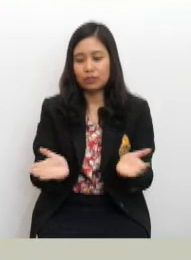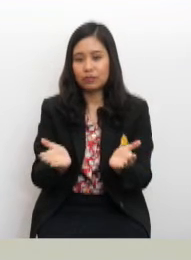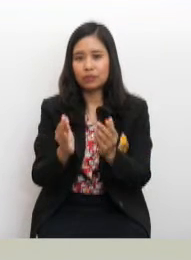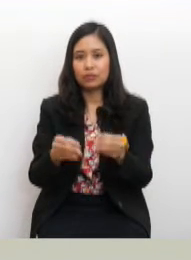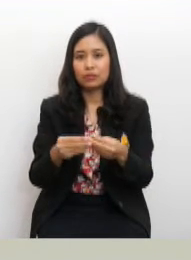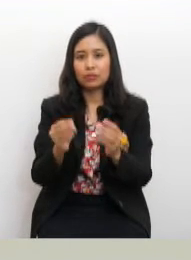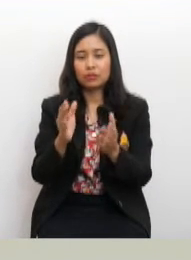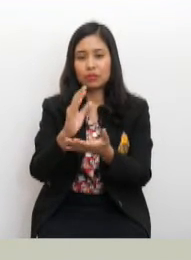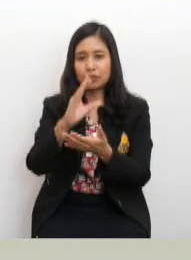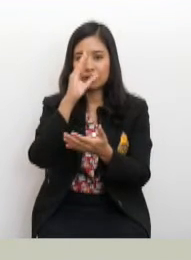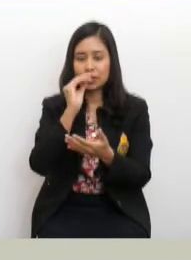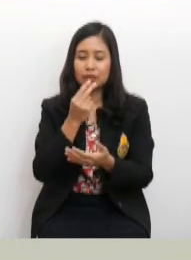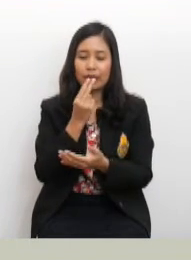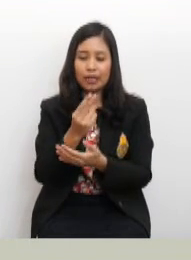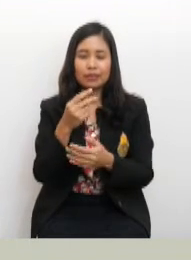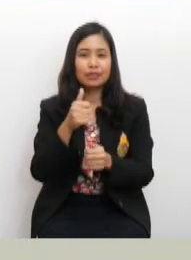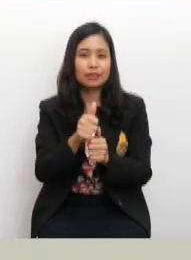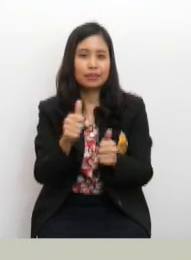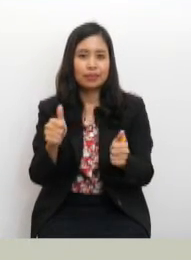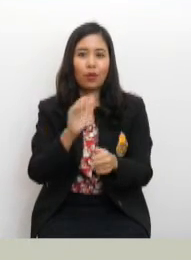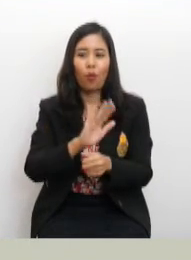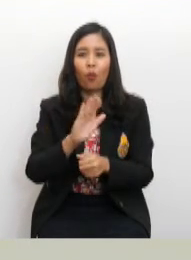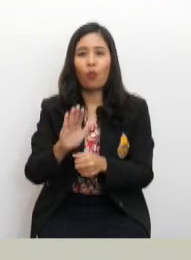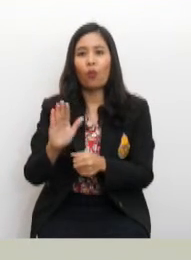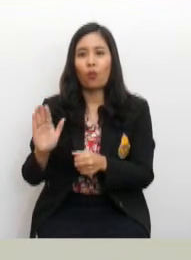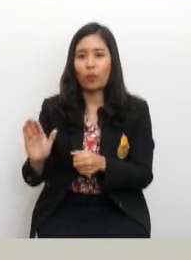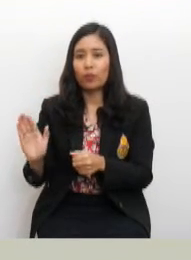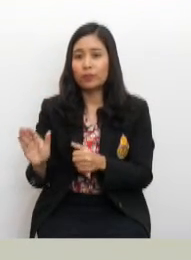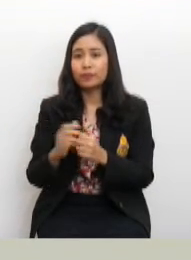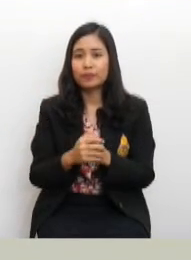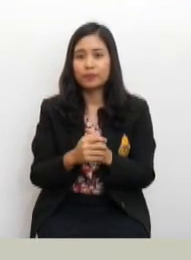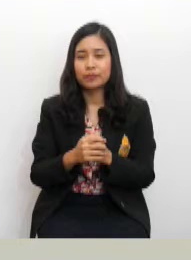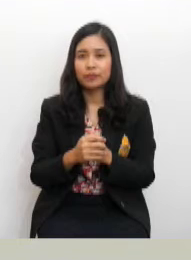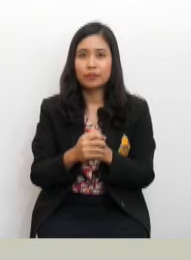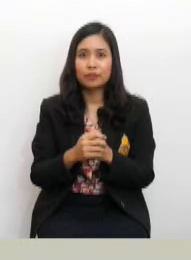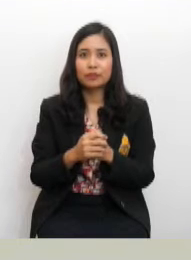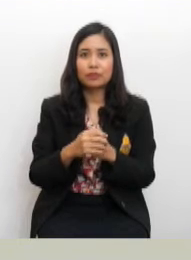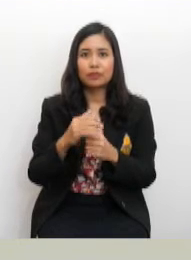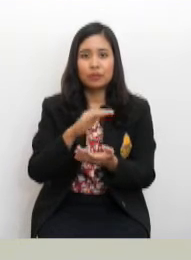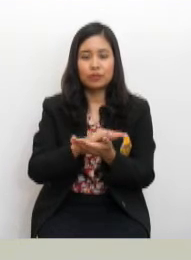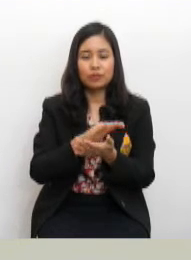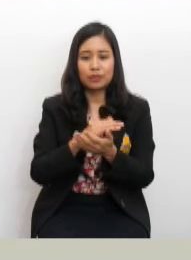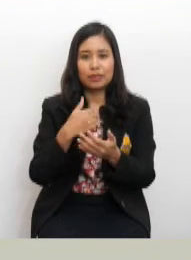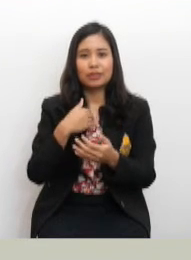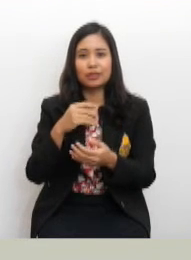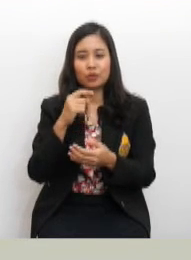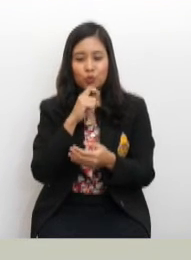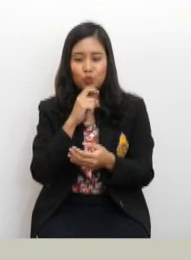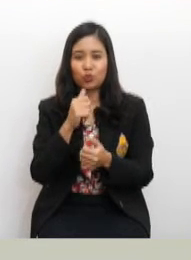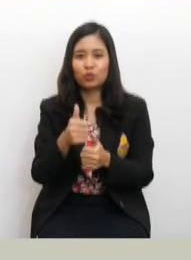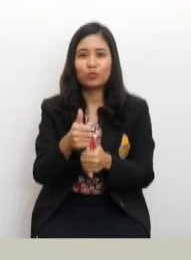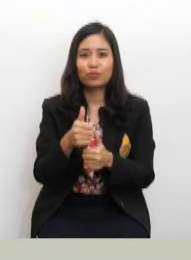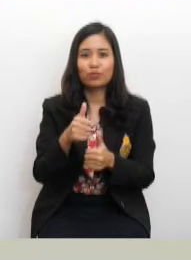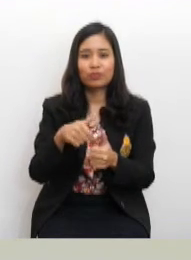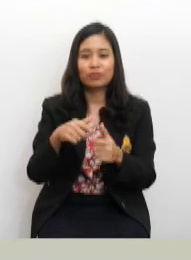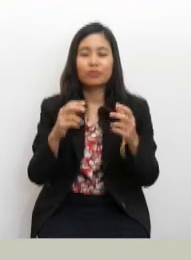ได้มองในส่วนดีของกันและกันสังคมเราก็จะเป็นสังคมที่น่าอยู่โรงเรียนที่ได้อยู่แล้วโรงเรียนที่ปลอด